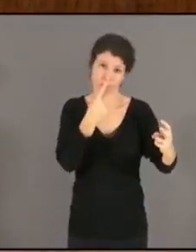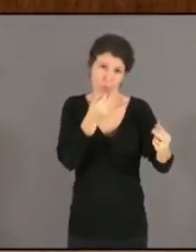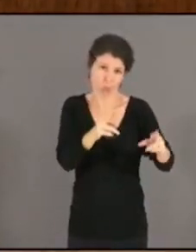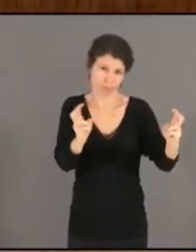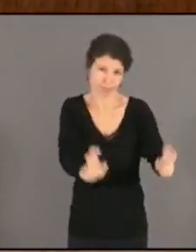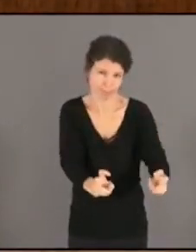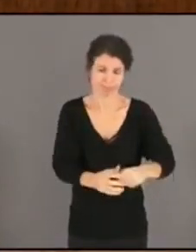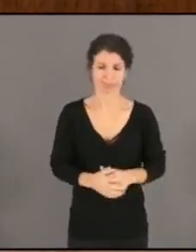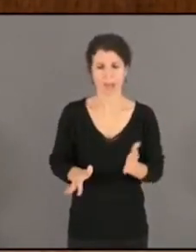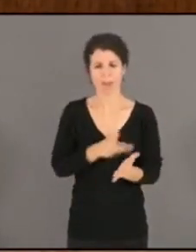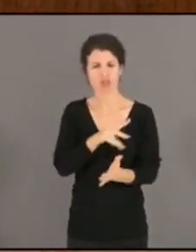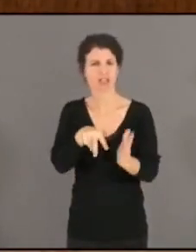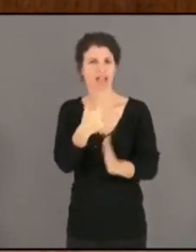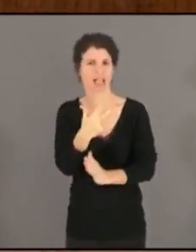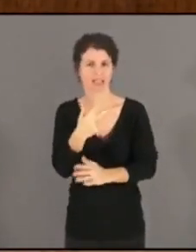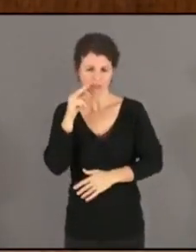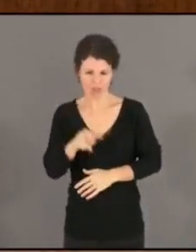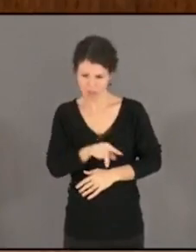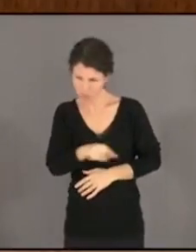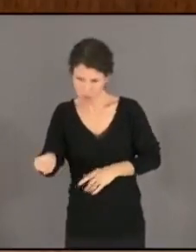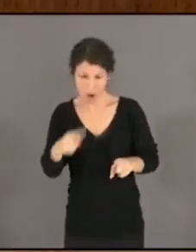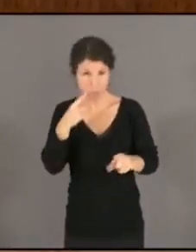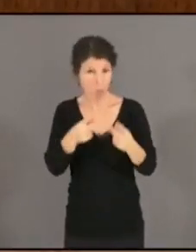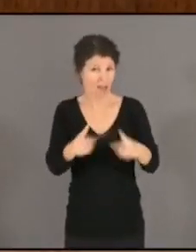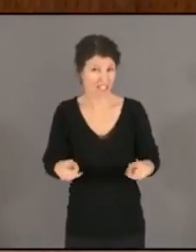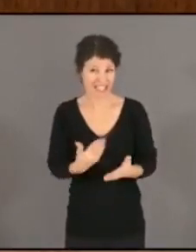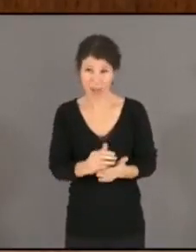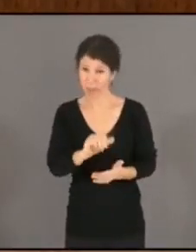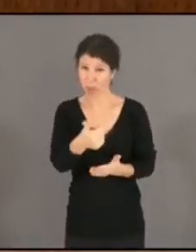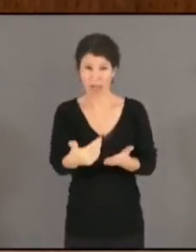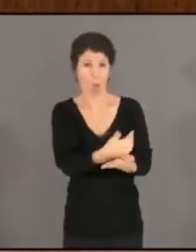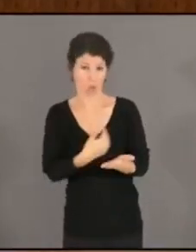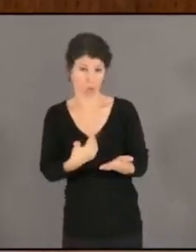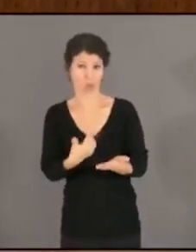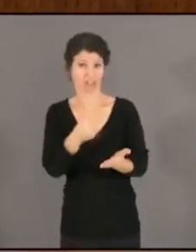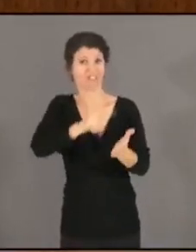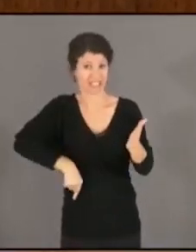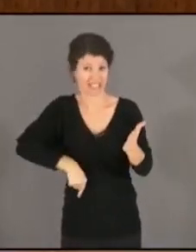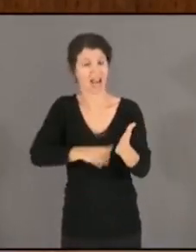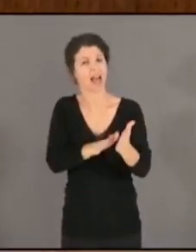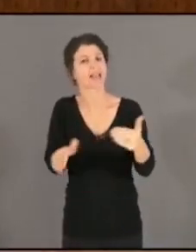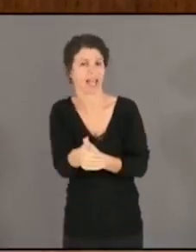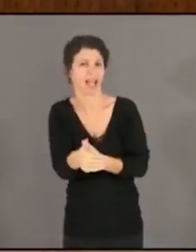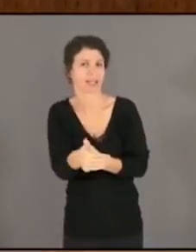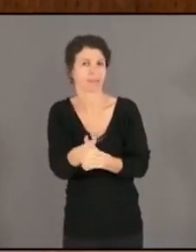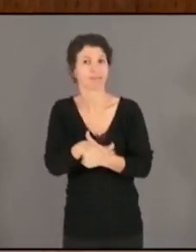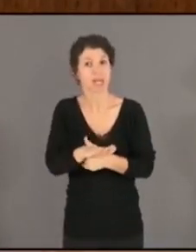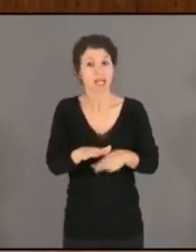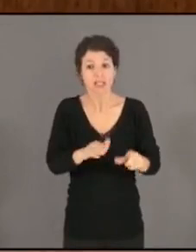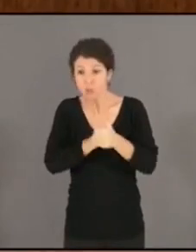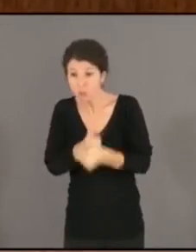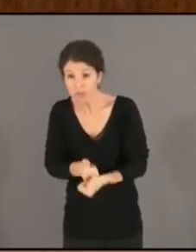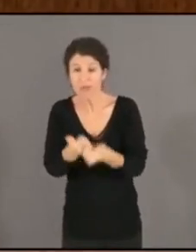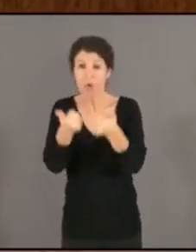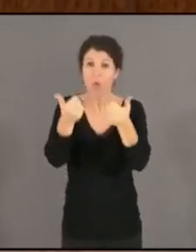lire « Pour la ville, les DMTO sont la première ressource fiscale indirecte. Leur évolution est essentiellement en fonction du nombre et du